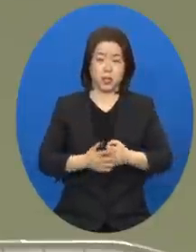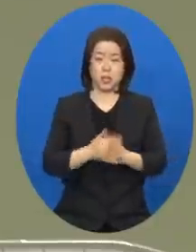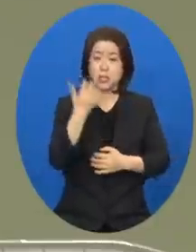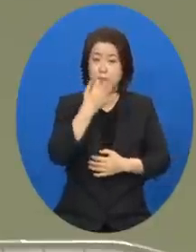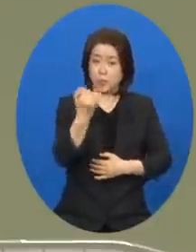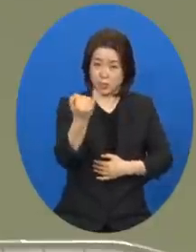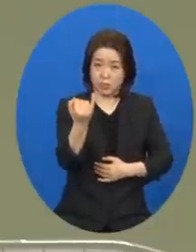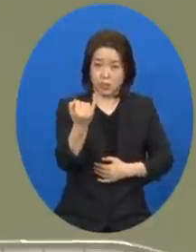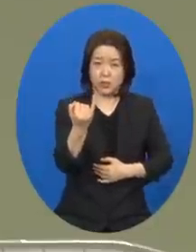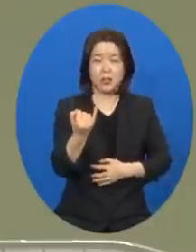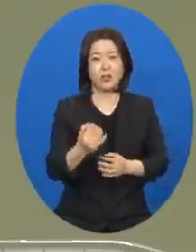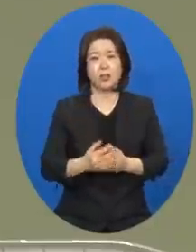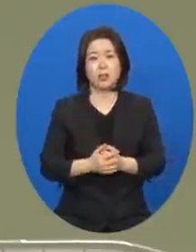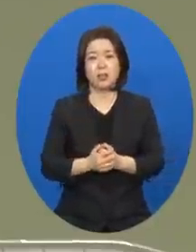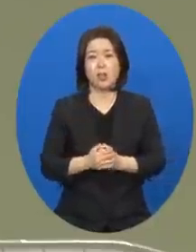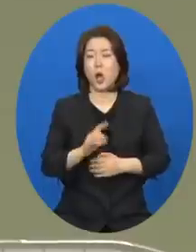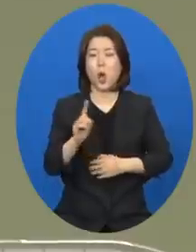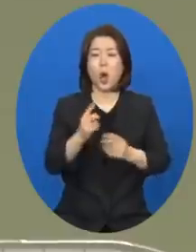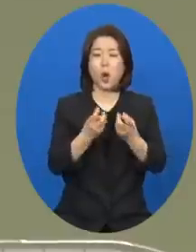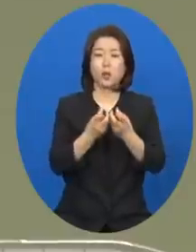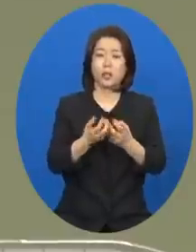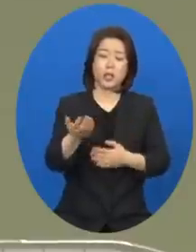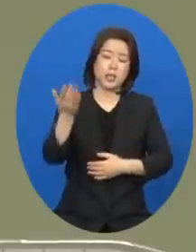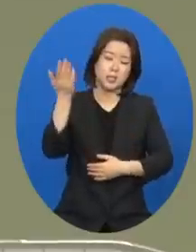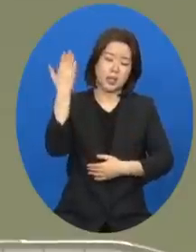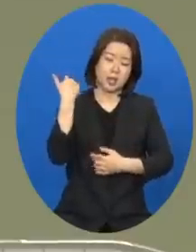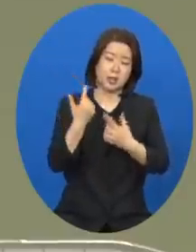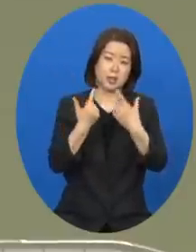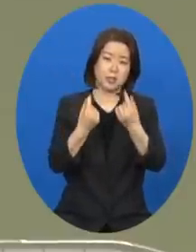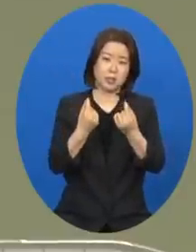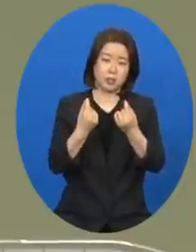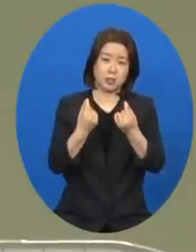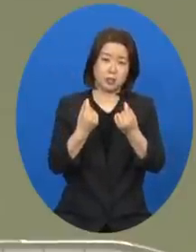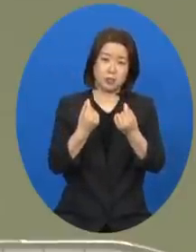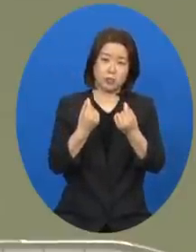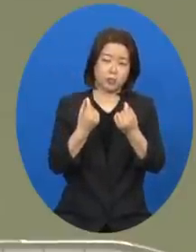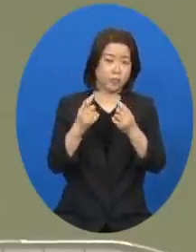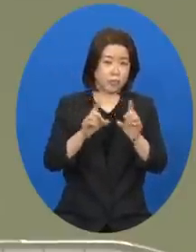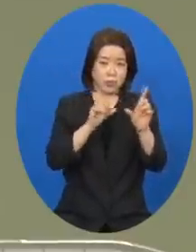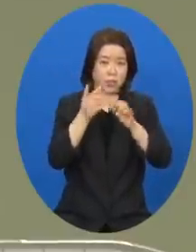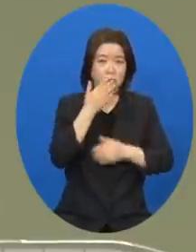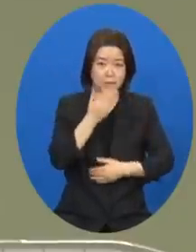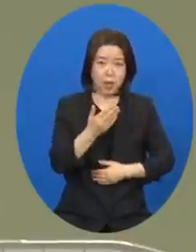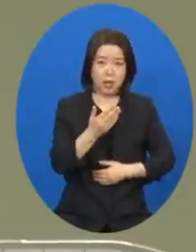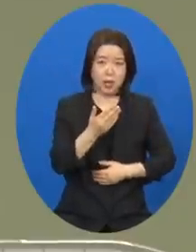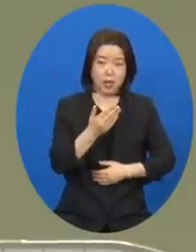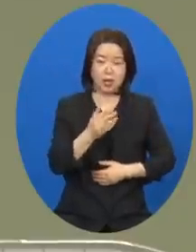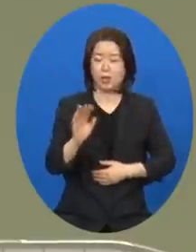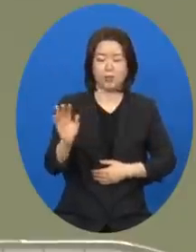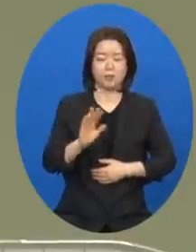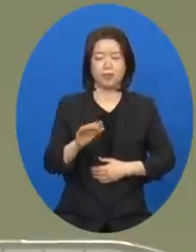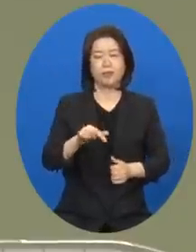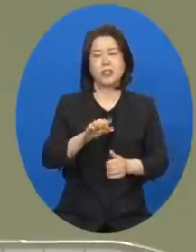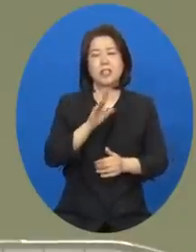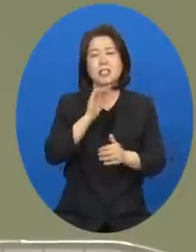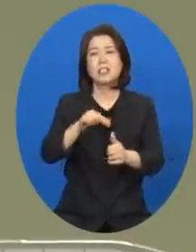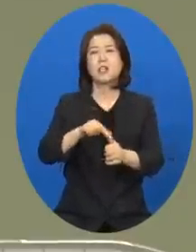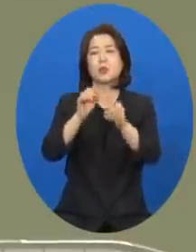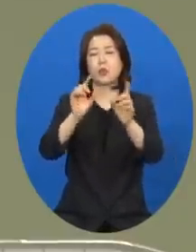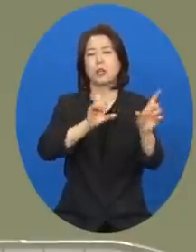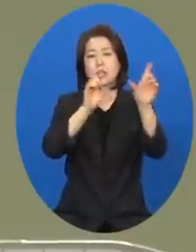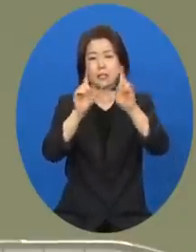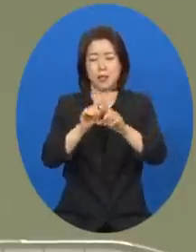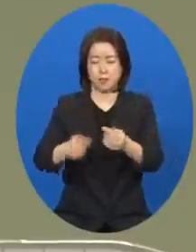여인이 어떻게 예전처럼 살았겠어요? 진짜 구원의 삶, 진짜 회개의